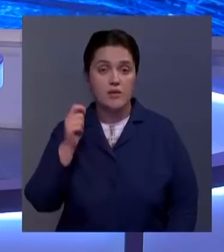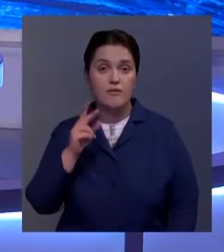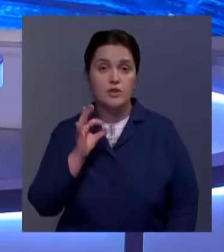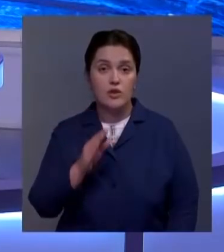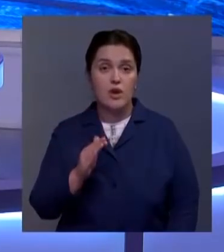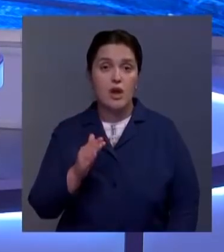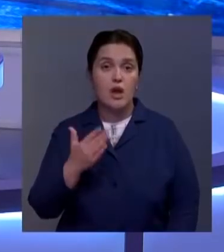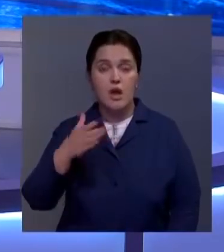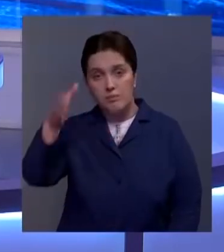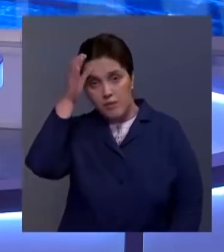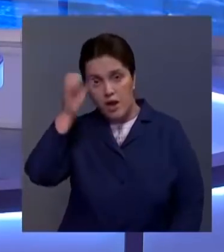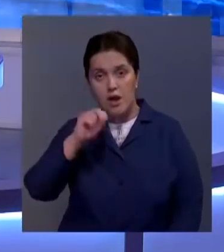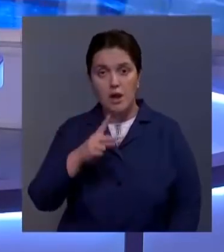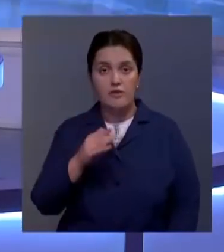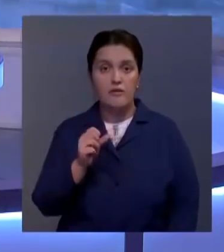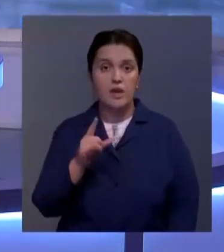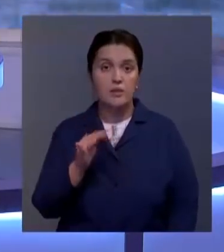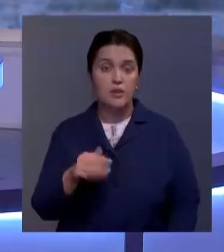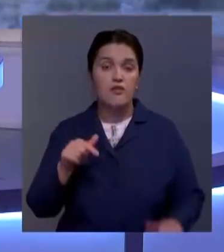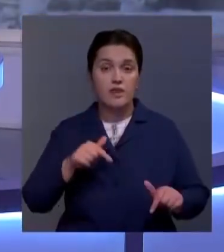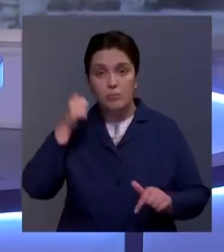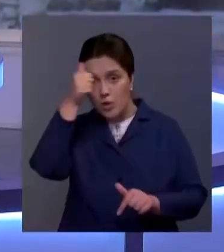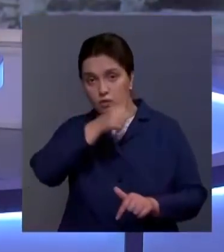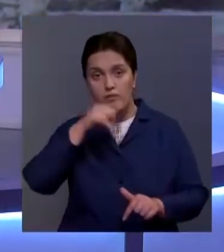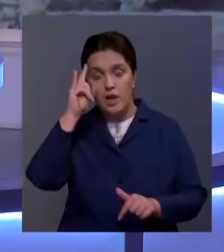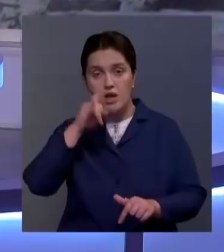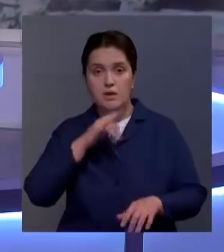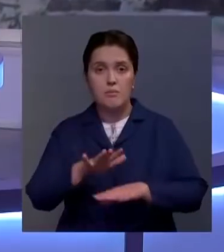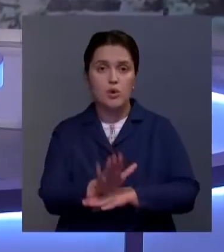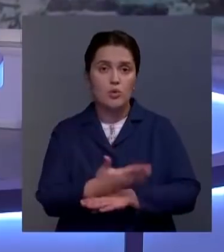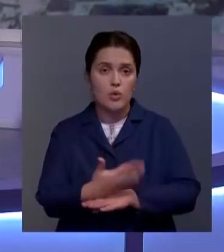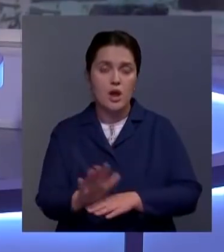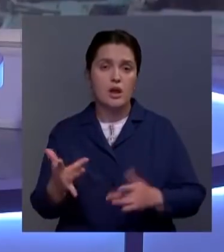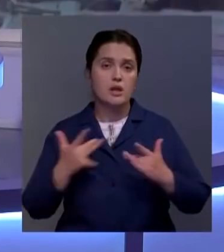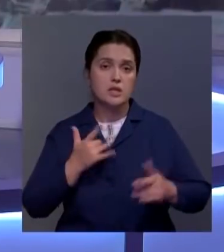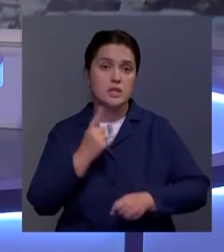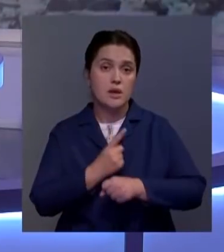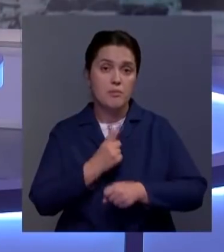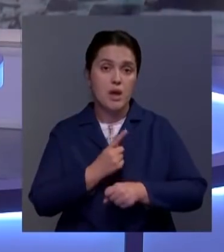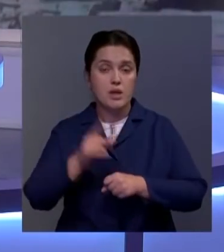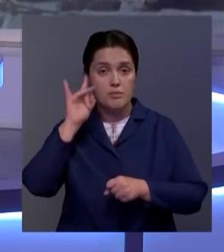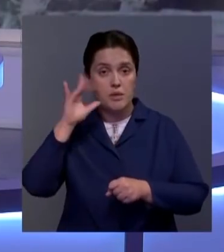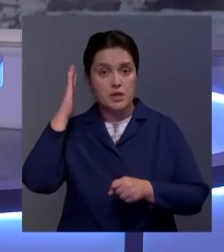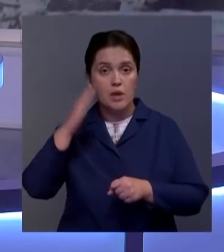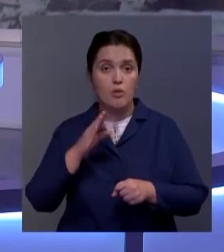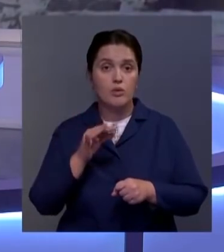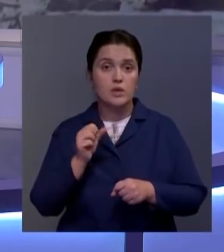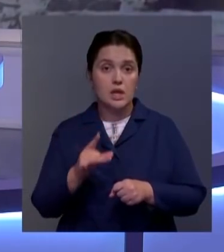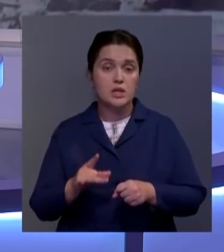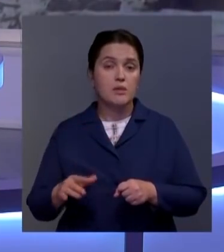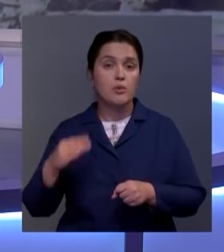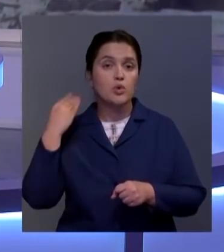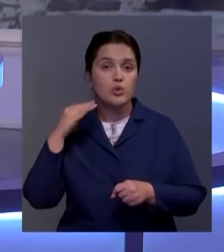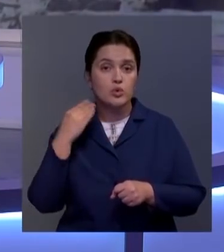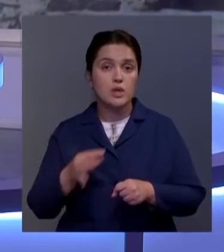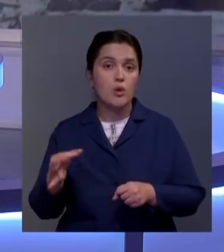1150-летие восточного философа Аль-Фараби отмечают в этом году в Казахстане. И хотя массовые гуляния и концерты запрещены, на родине знаменитого мыслителя в